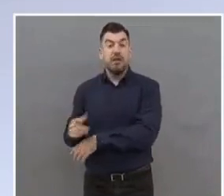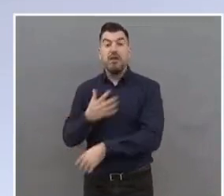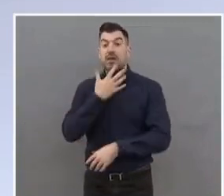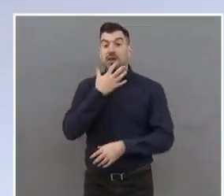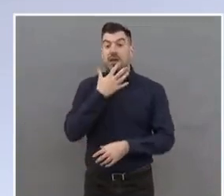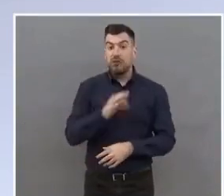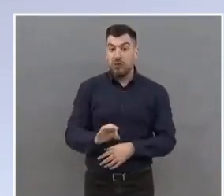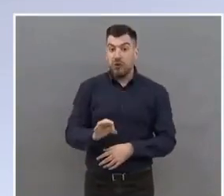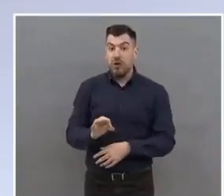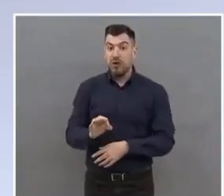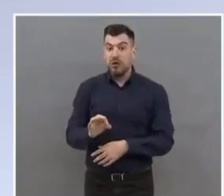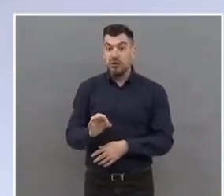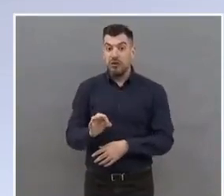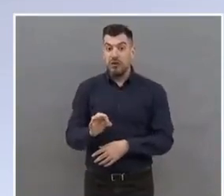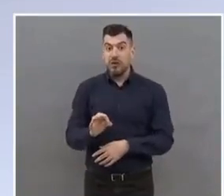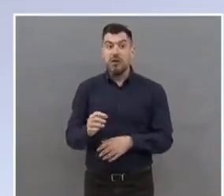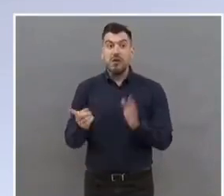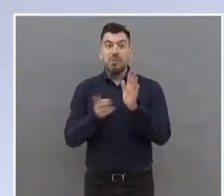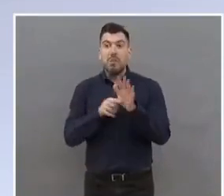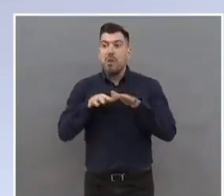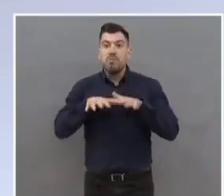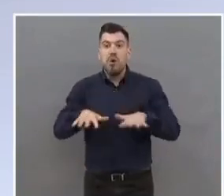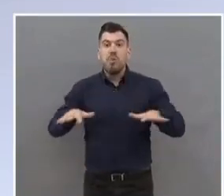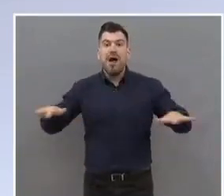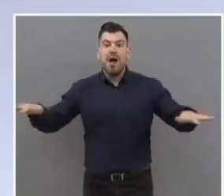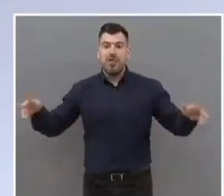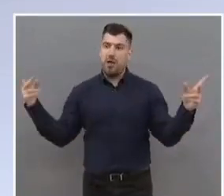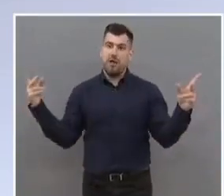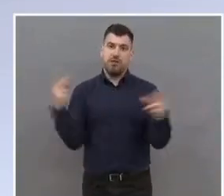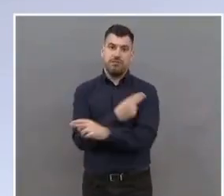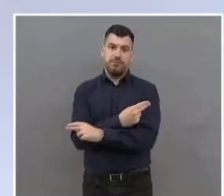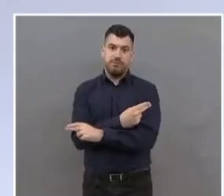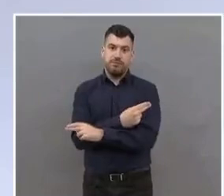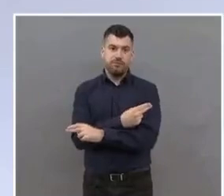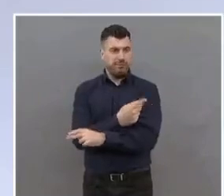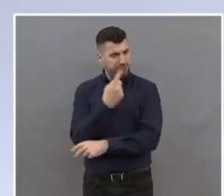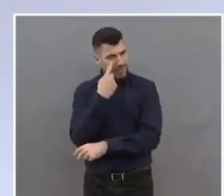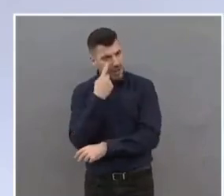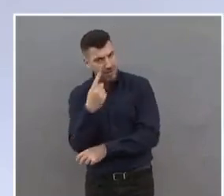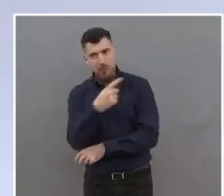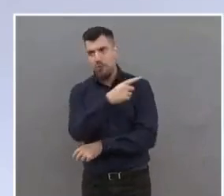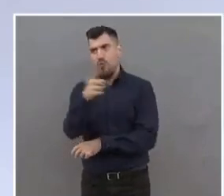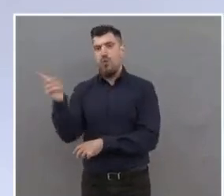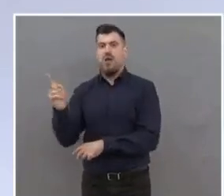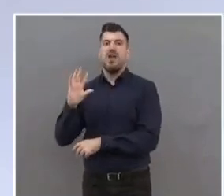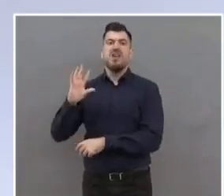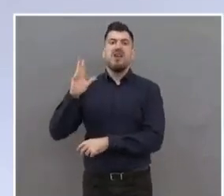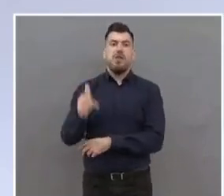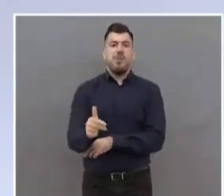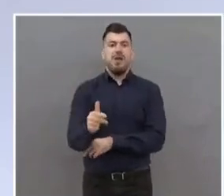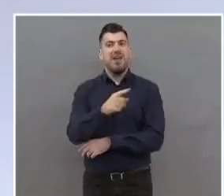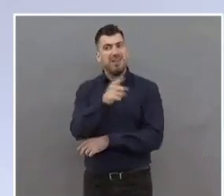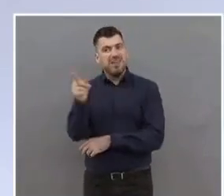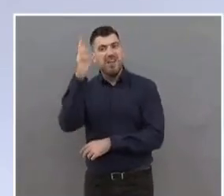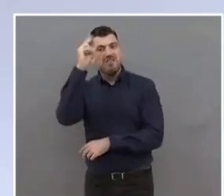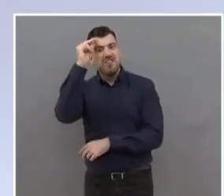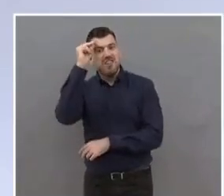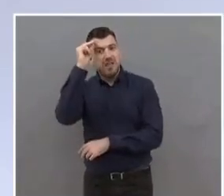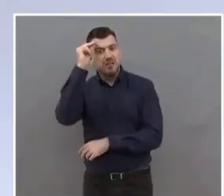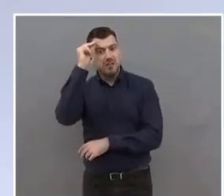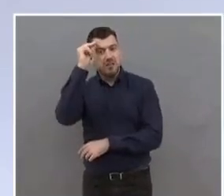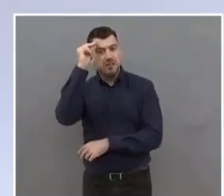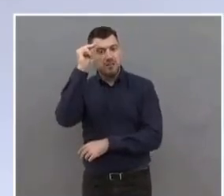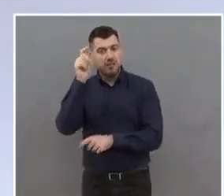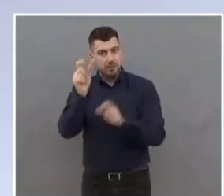η προπαγάνδα των λαϊκιστών. Το ζείτε. Και όσοι από εσάς σπουδάζετε.